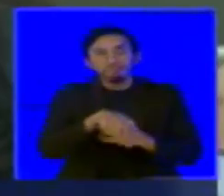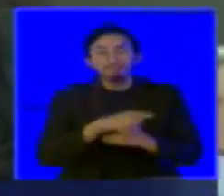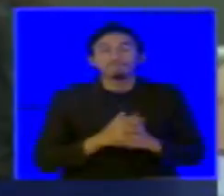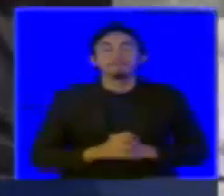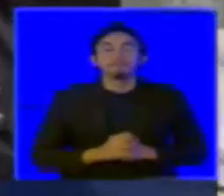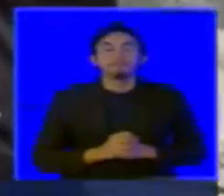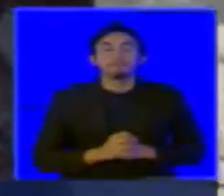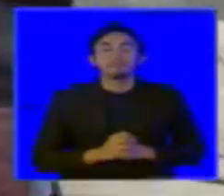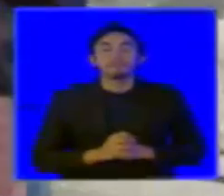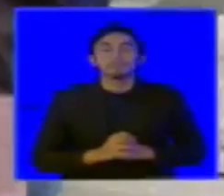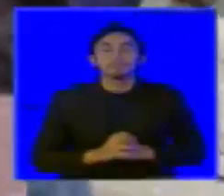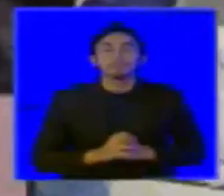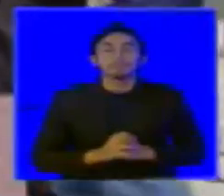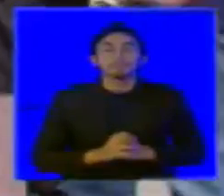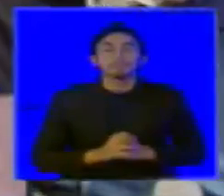corona ini.